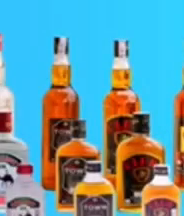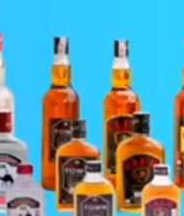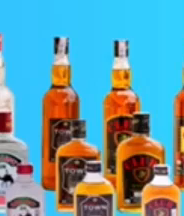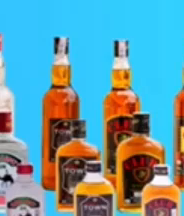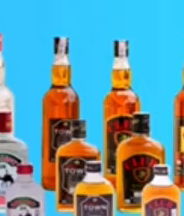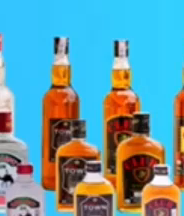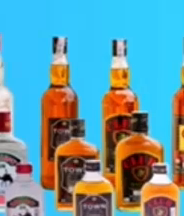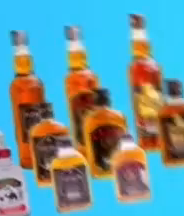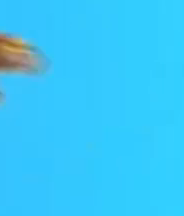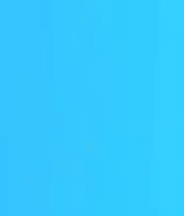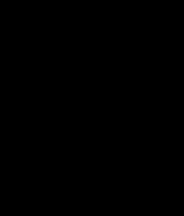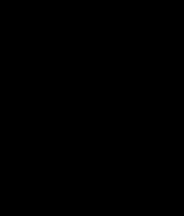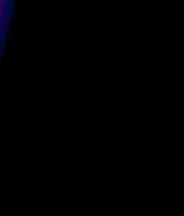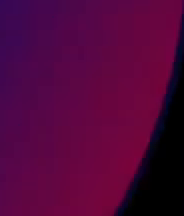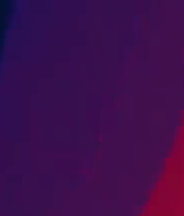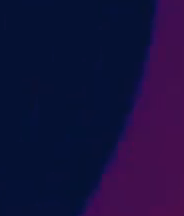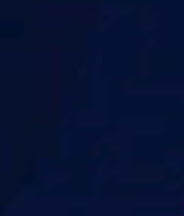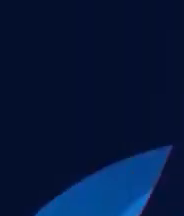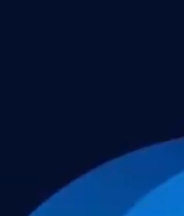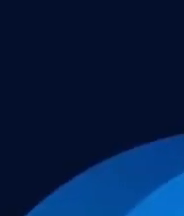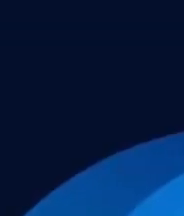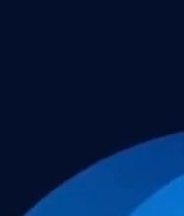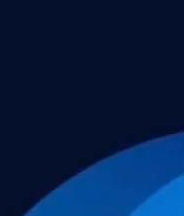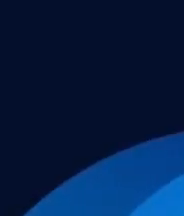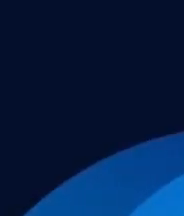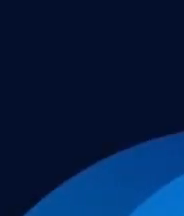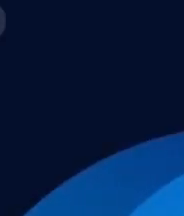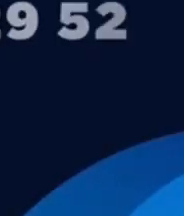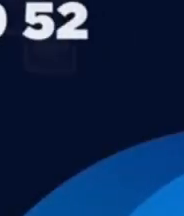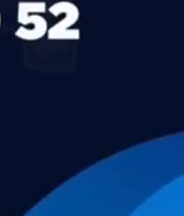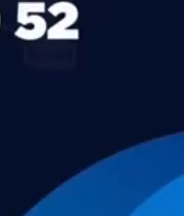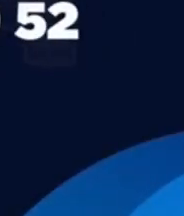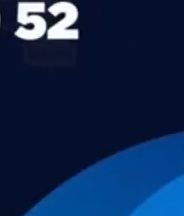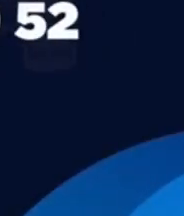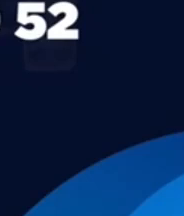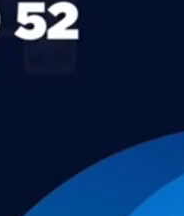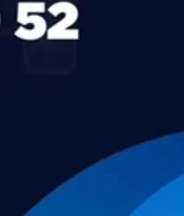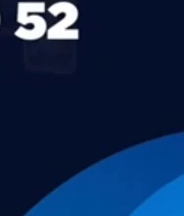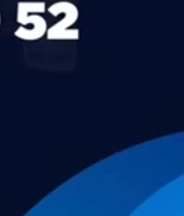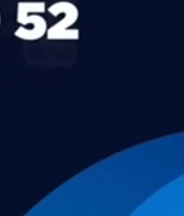za Nguvu Gin Limited, mwaduhamagara kuri telefone ngendanwa